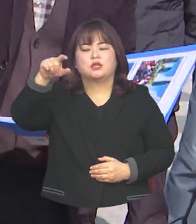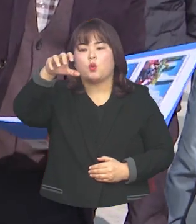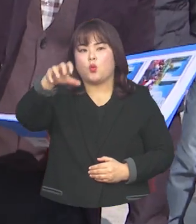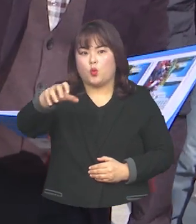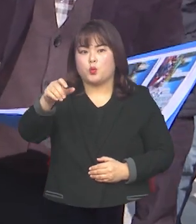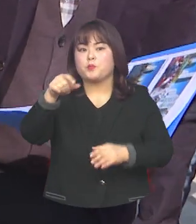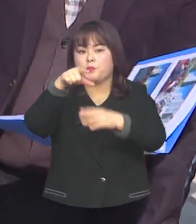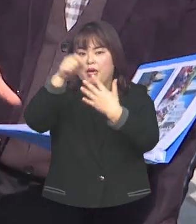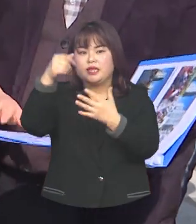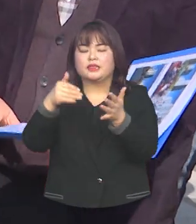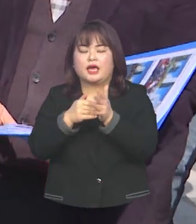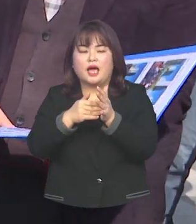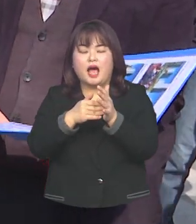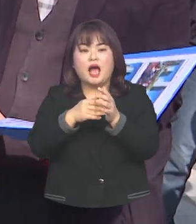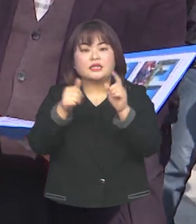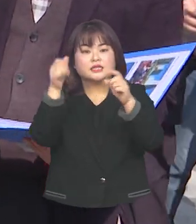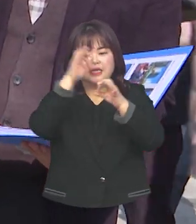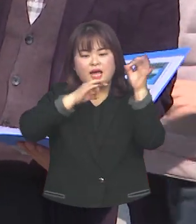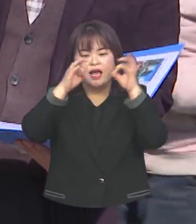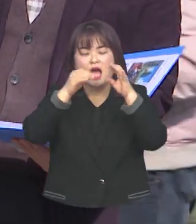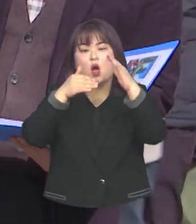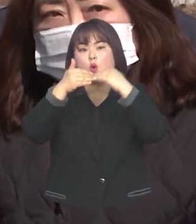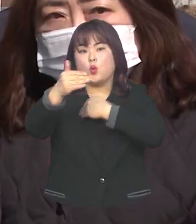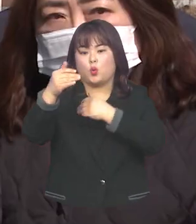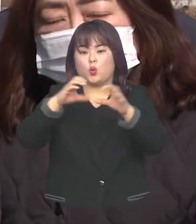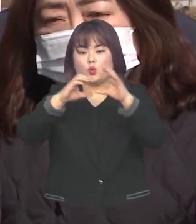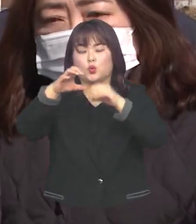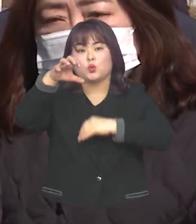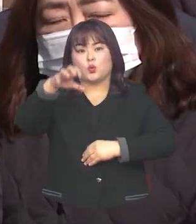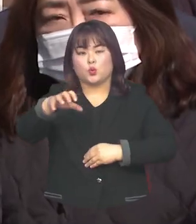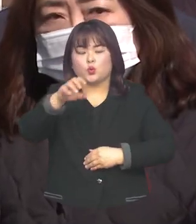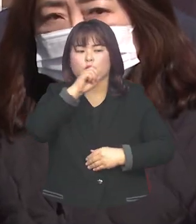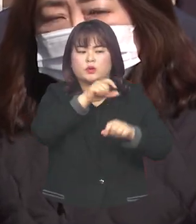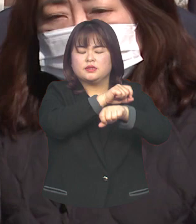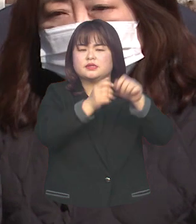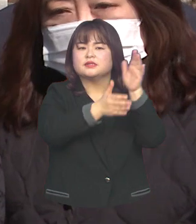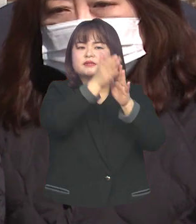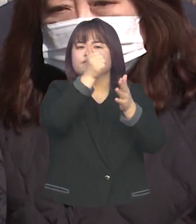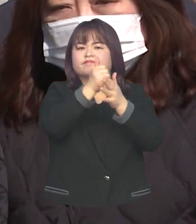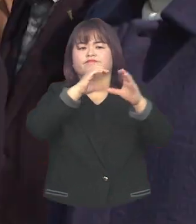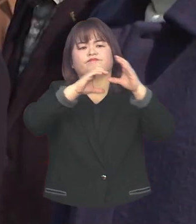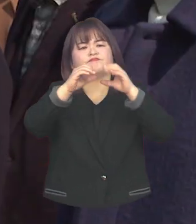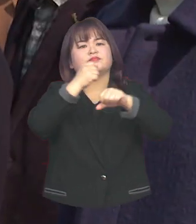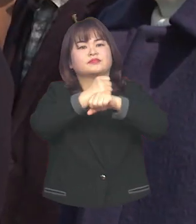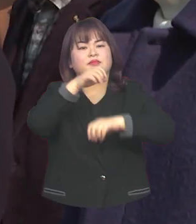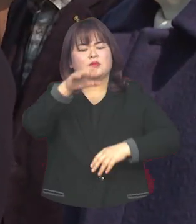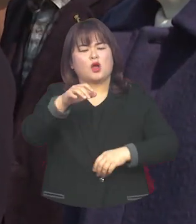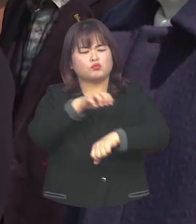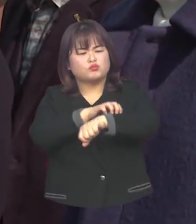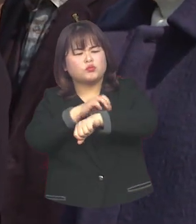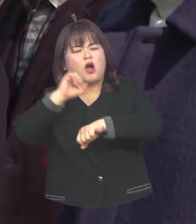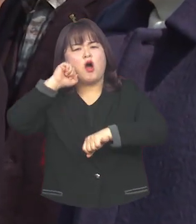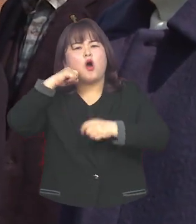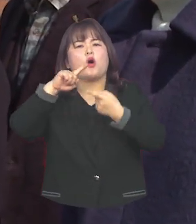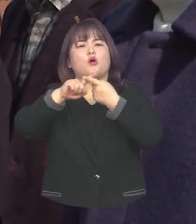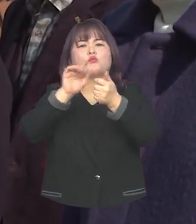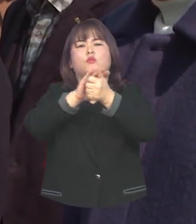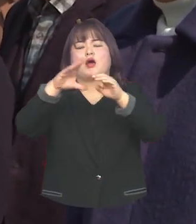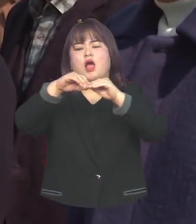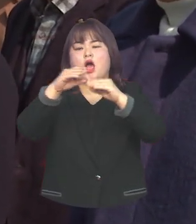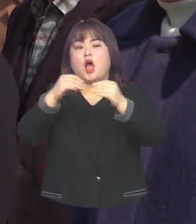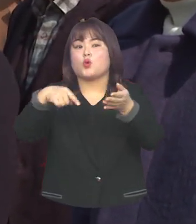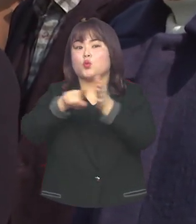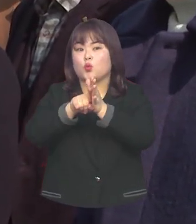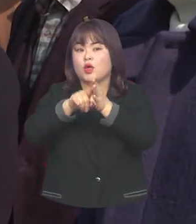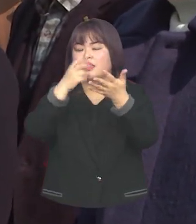흥덕지구를 방문했습니다. 찾아가는 행복소통시장실은 이 시장이 시민들과 현장 소통을 강화해 불편 및 애로사항을